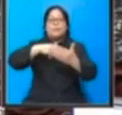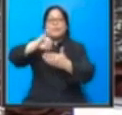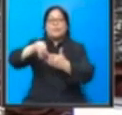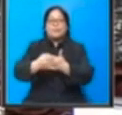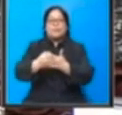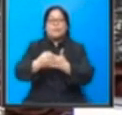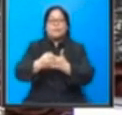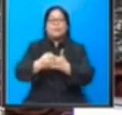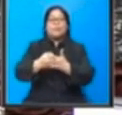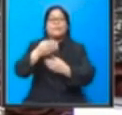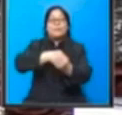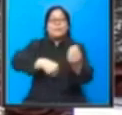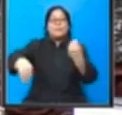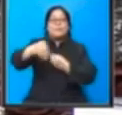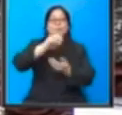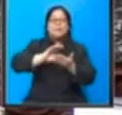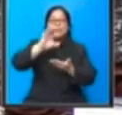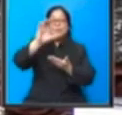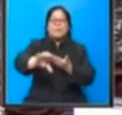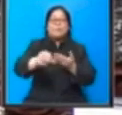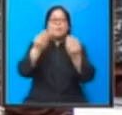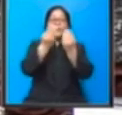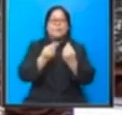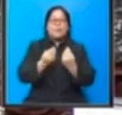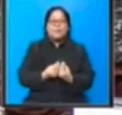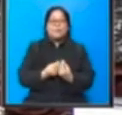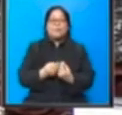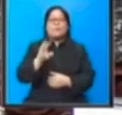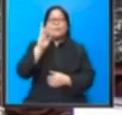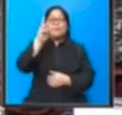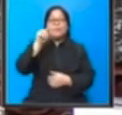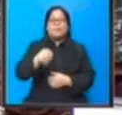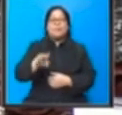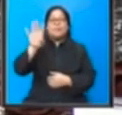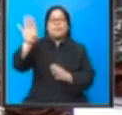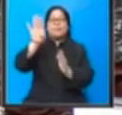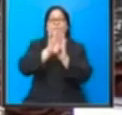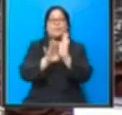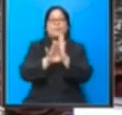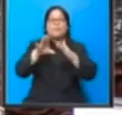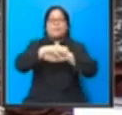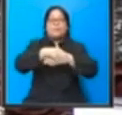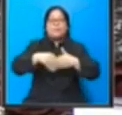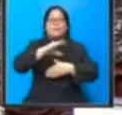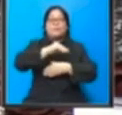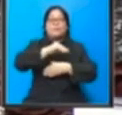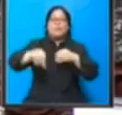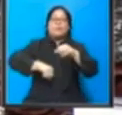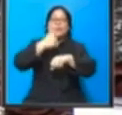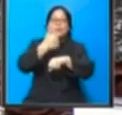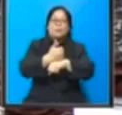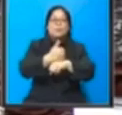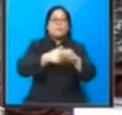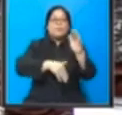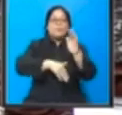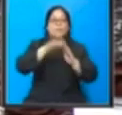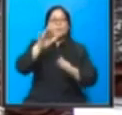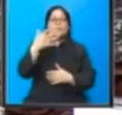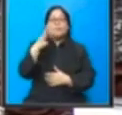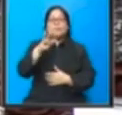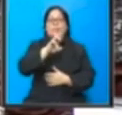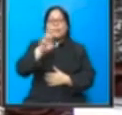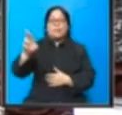Project yang bencana pelaburan bernilai enam poin empat pilihan Ringgit dan mewujudkan lebih daripada